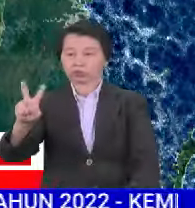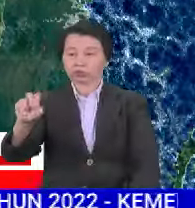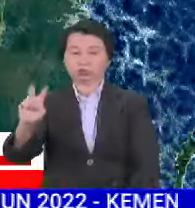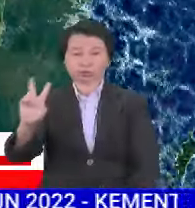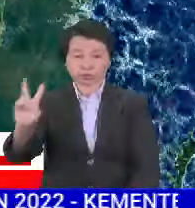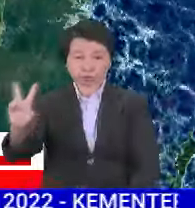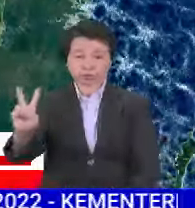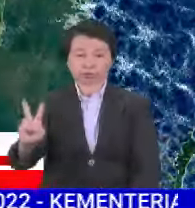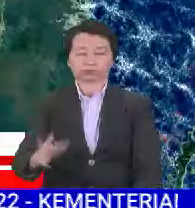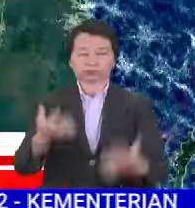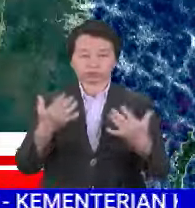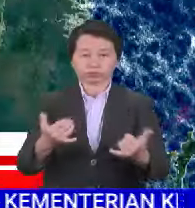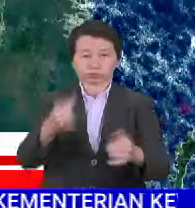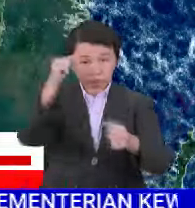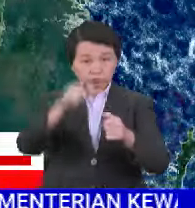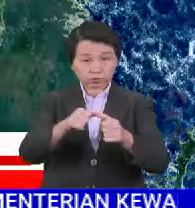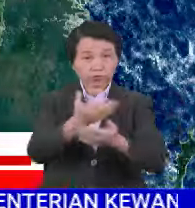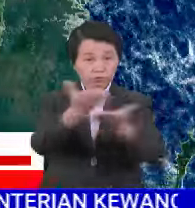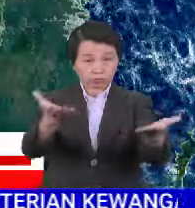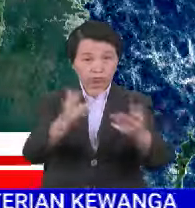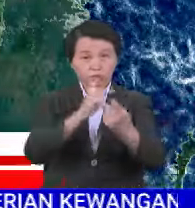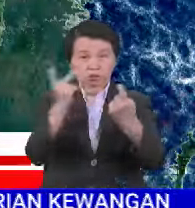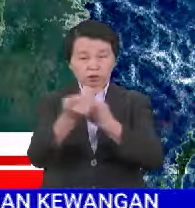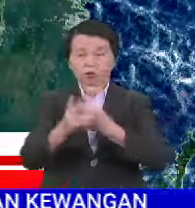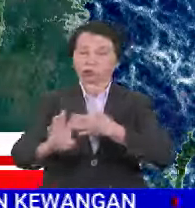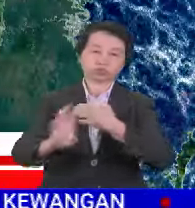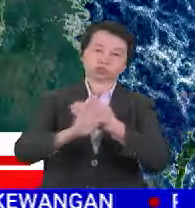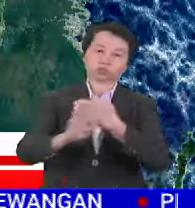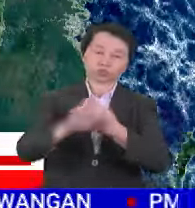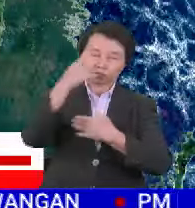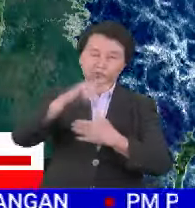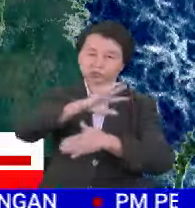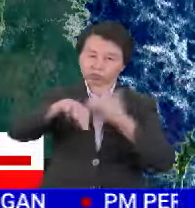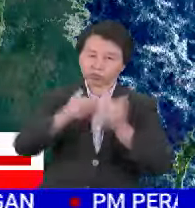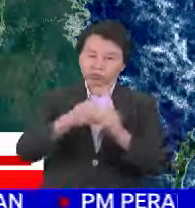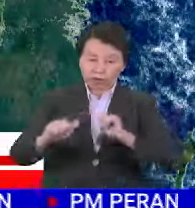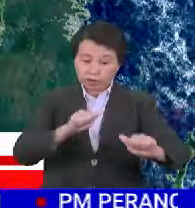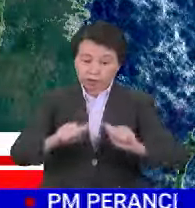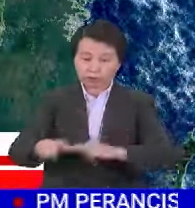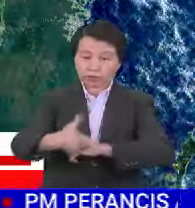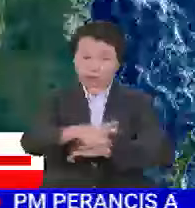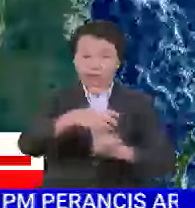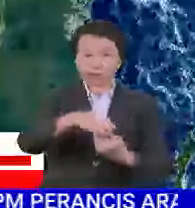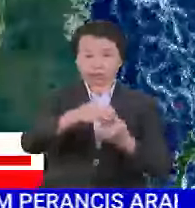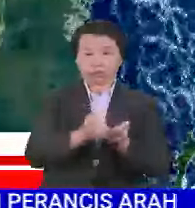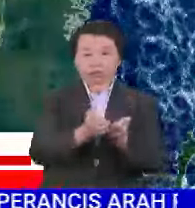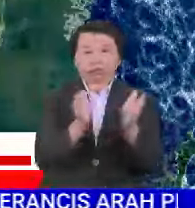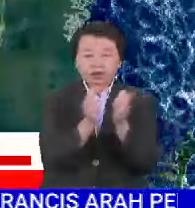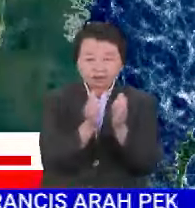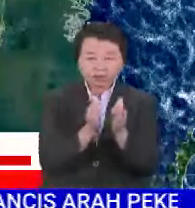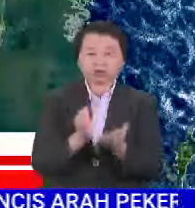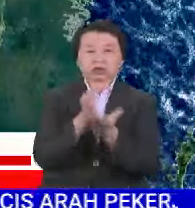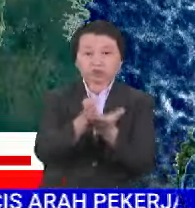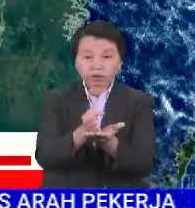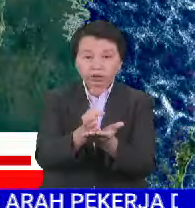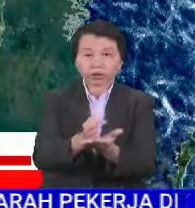15 Oktober 2022. Harus diingatkan kepada orang ramai bahawa keadaan ini amatlah berbahaya bagi kesemua aktiviti laut, terutamanya bot-bot kecil, feri